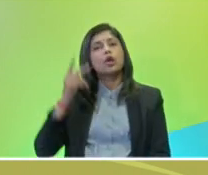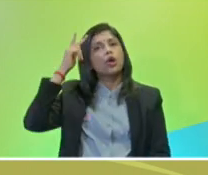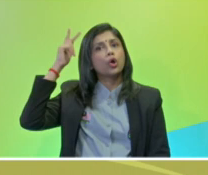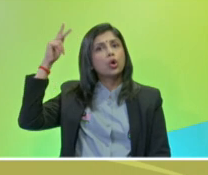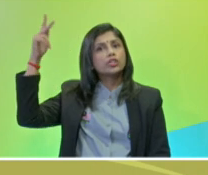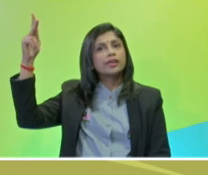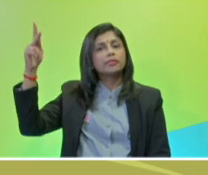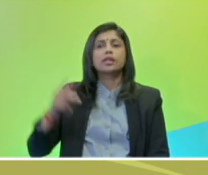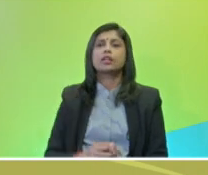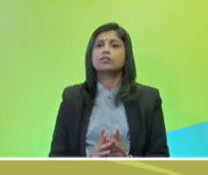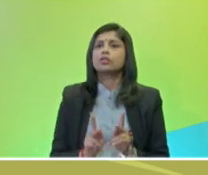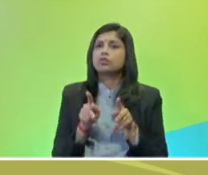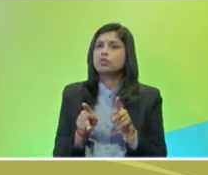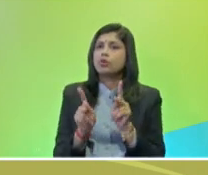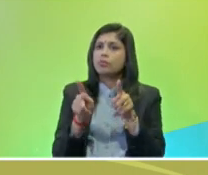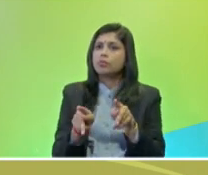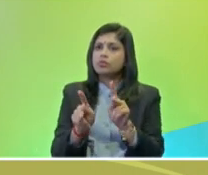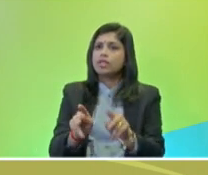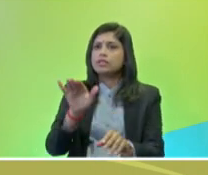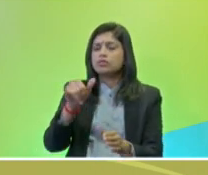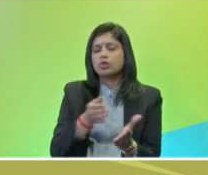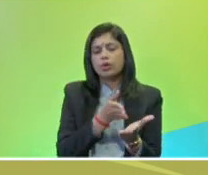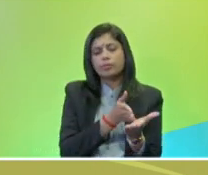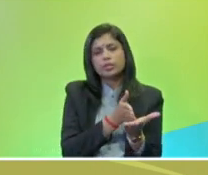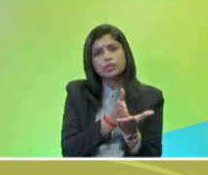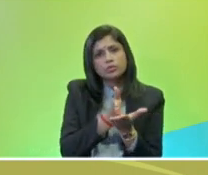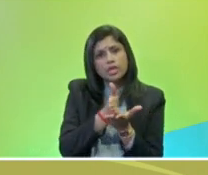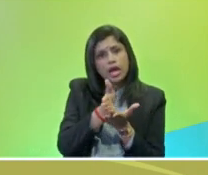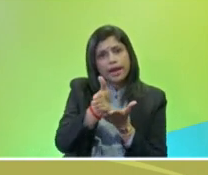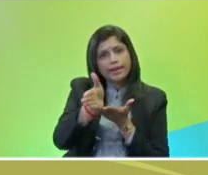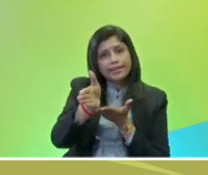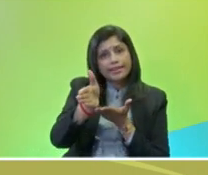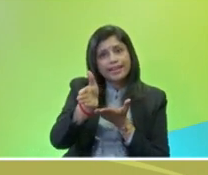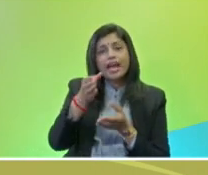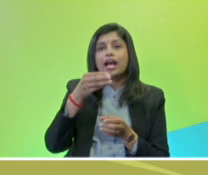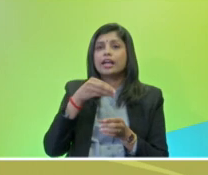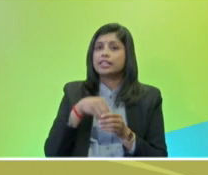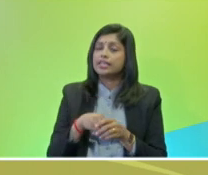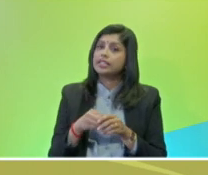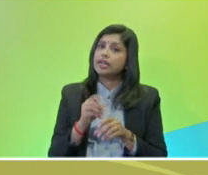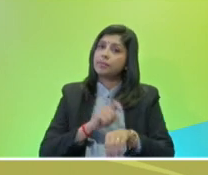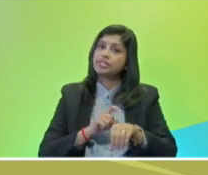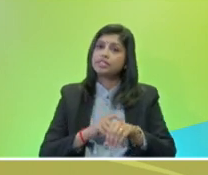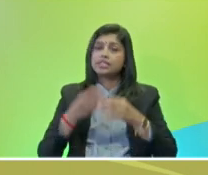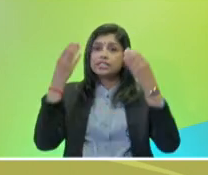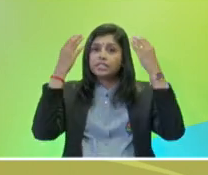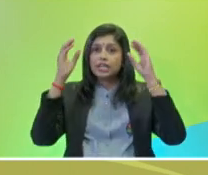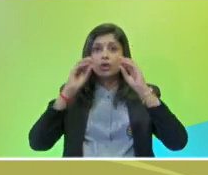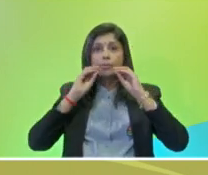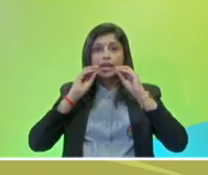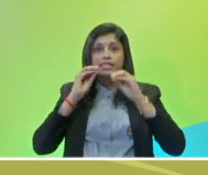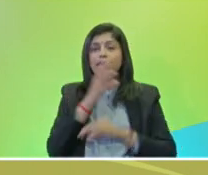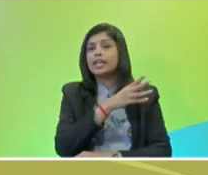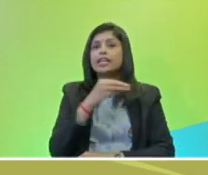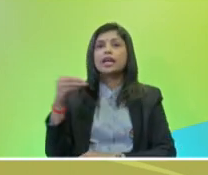satu proses yang berterusan dalam sesi pengajaran untuk kita mendapatkan maklumat tentang perkembangan